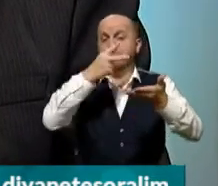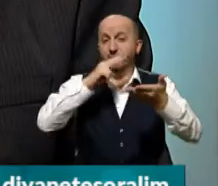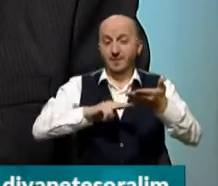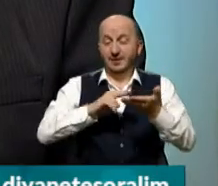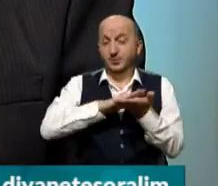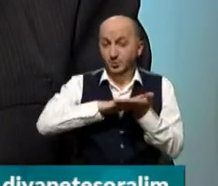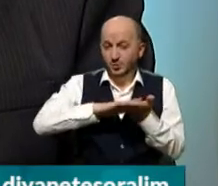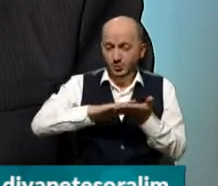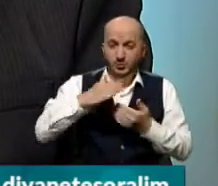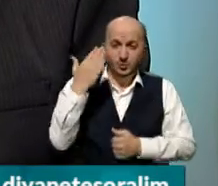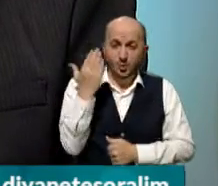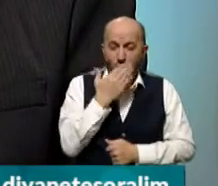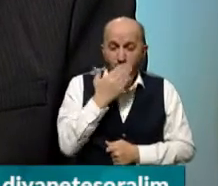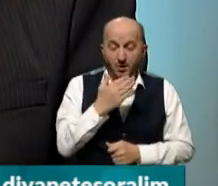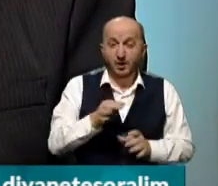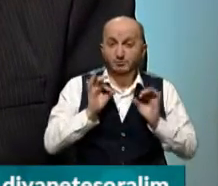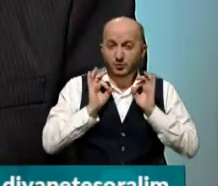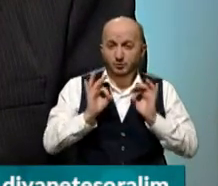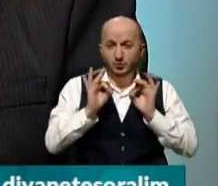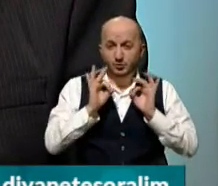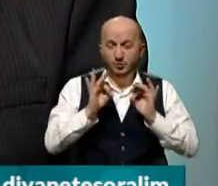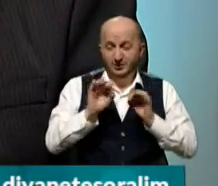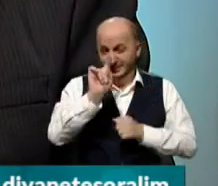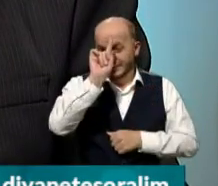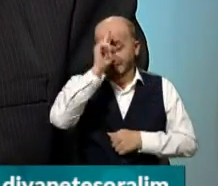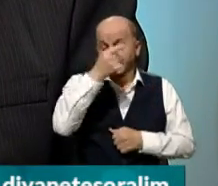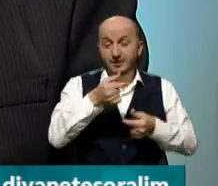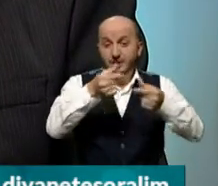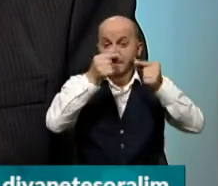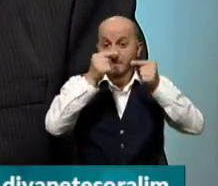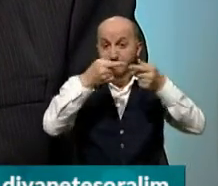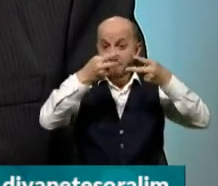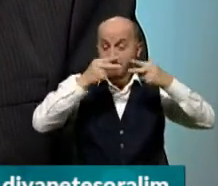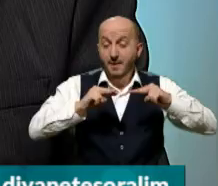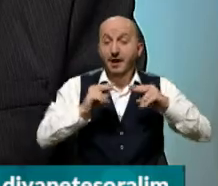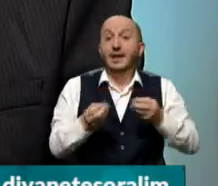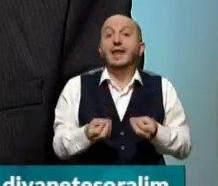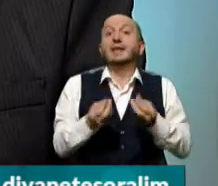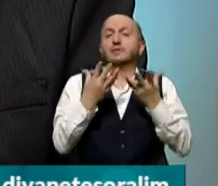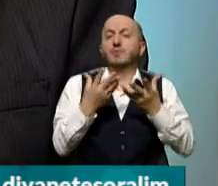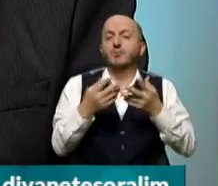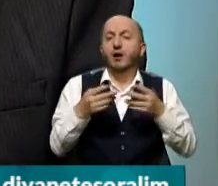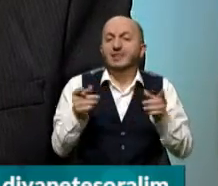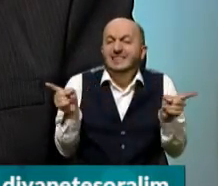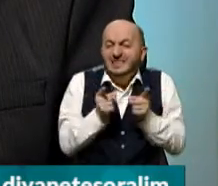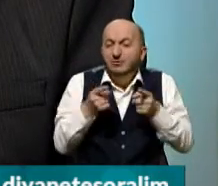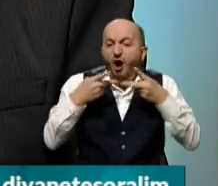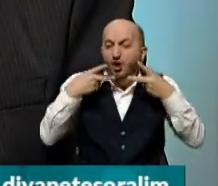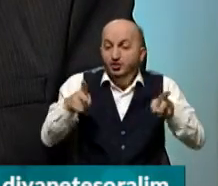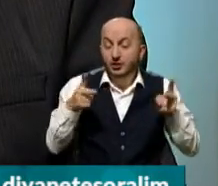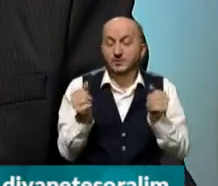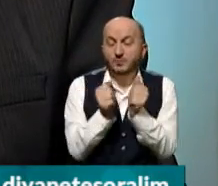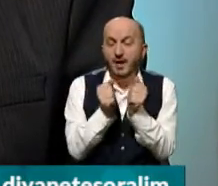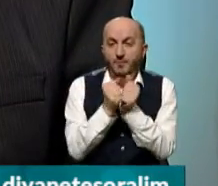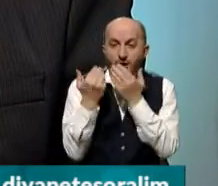düzgünce okumak. Hatta mümkünse sadece mealle yetinmemek, muhtasar tefsiriyle beraber okumak. Evet.